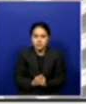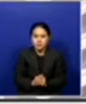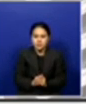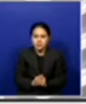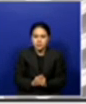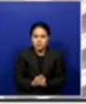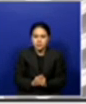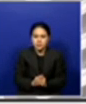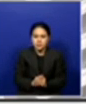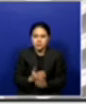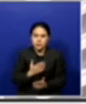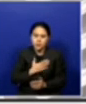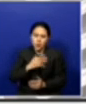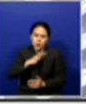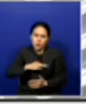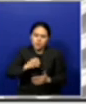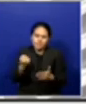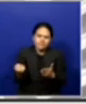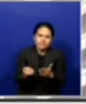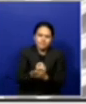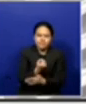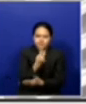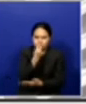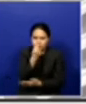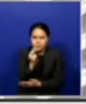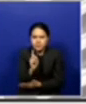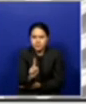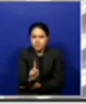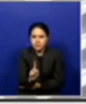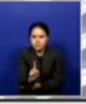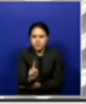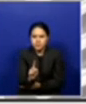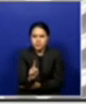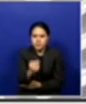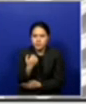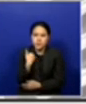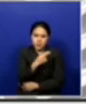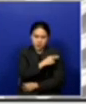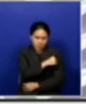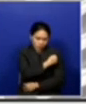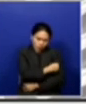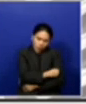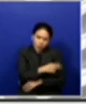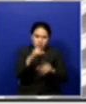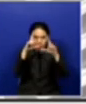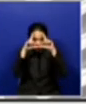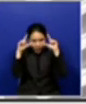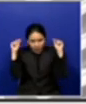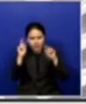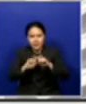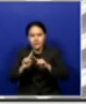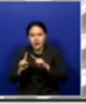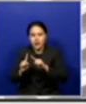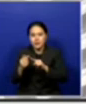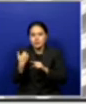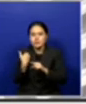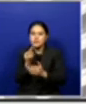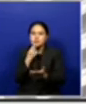ผมเสียดายครับภาพหนึ่งที่ผมขึ้นมาเนี่ยมีหมอมีพยาบาลยืน3คนถือหนังสือครับ